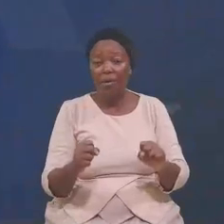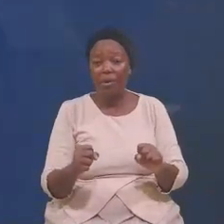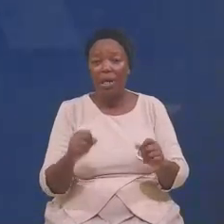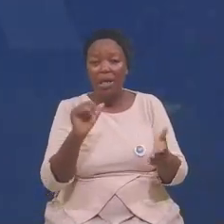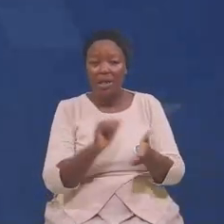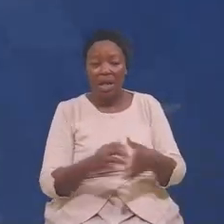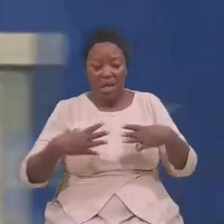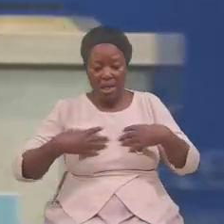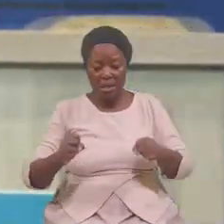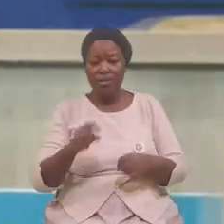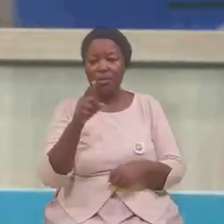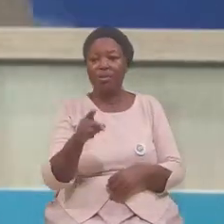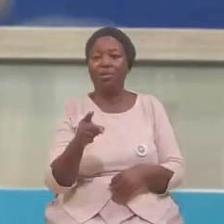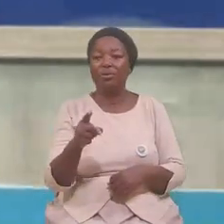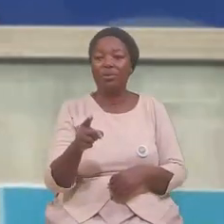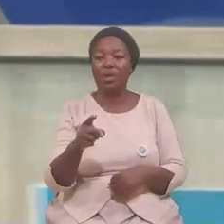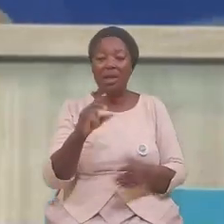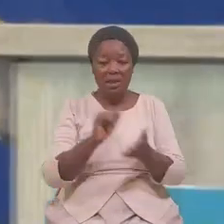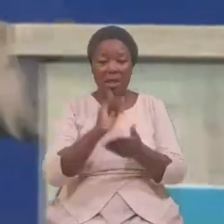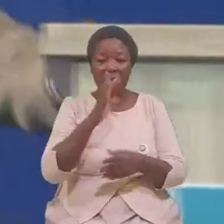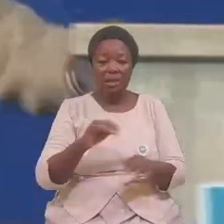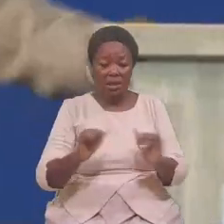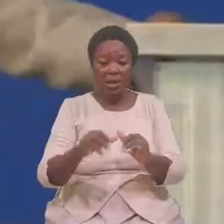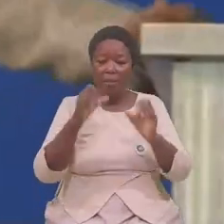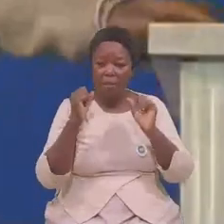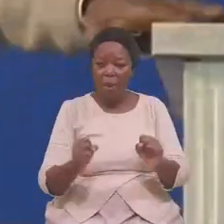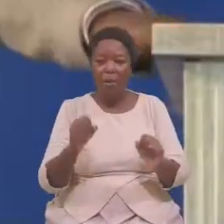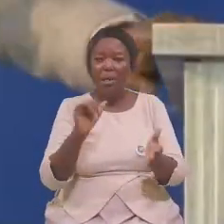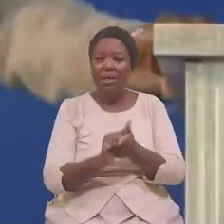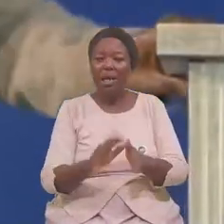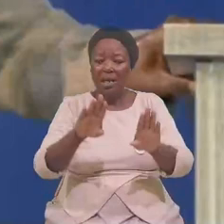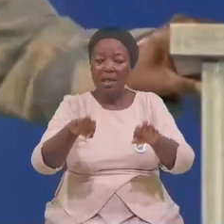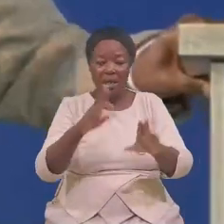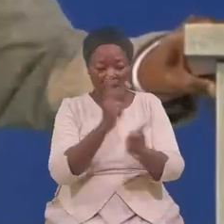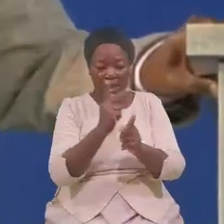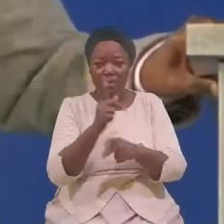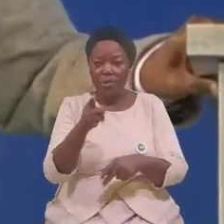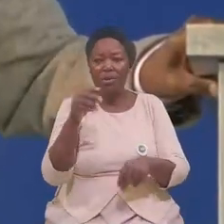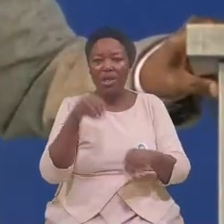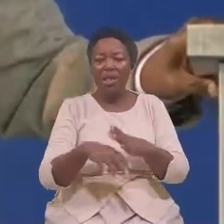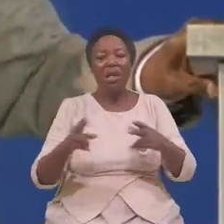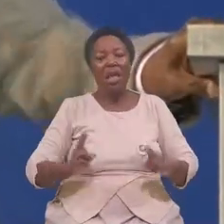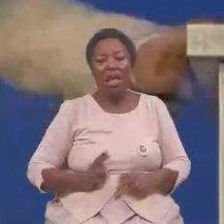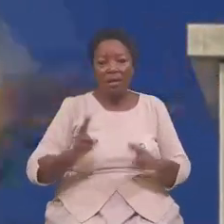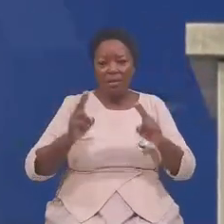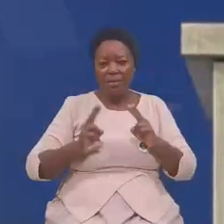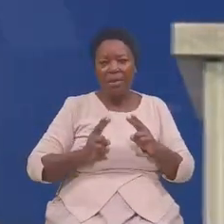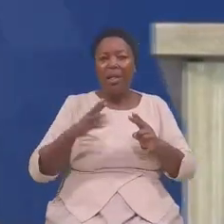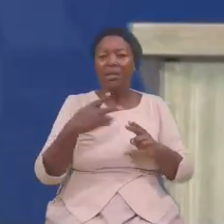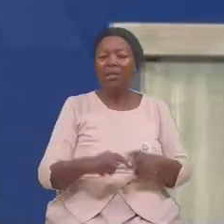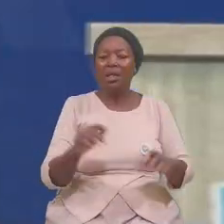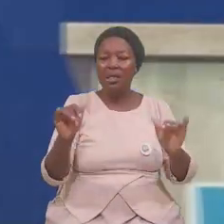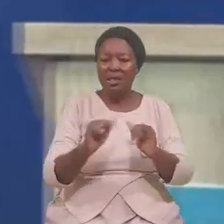te garde, qui te guérit, c'est la même puissance qui te garde en bonne santé. La même